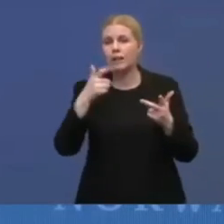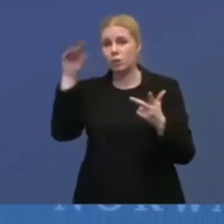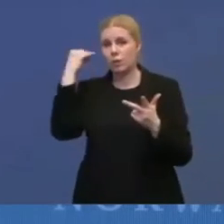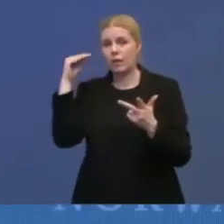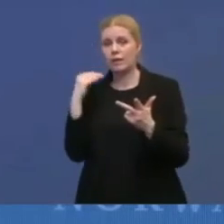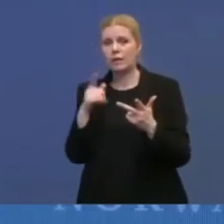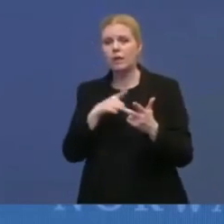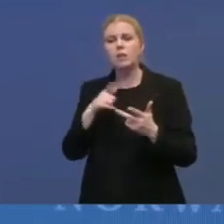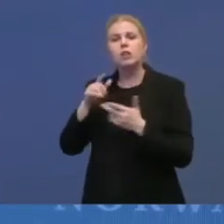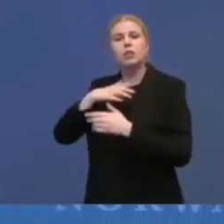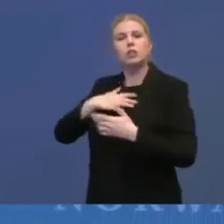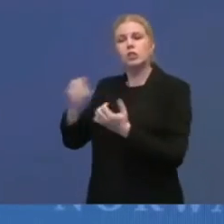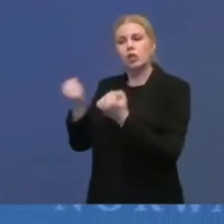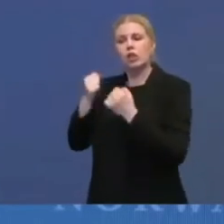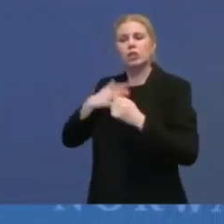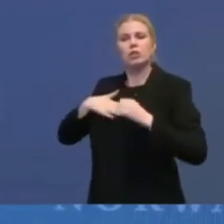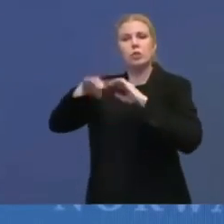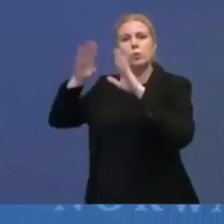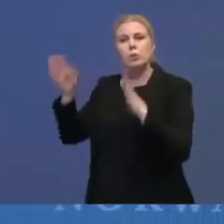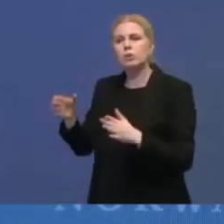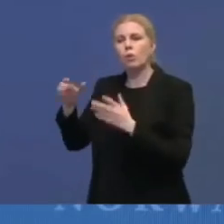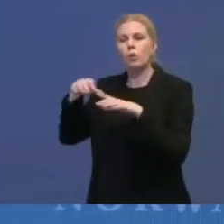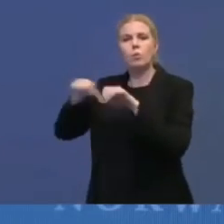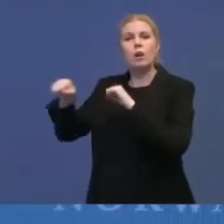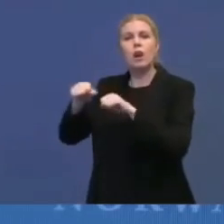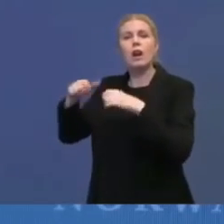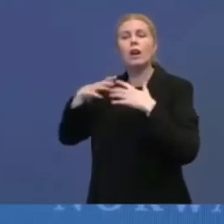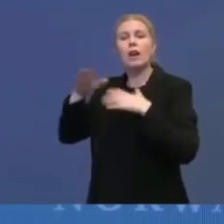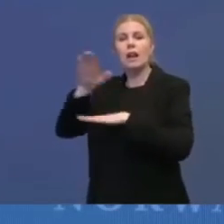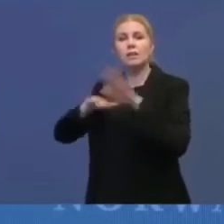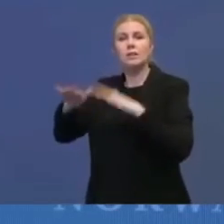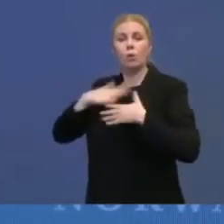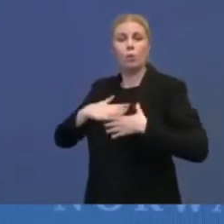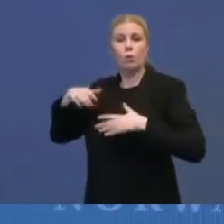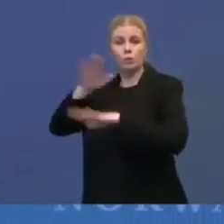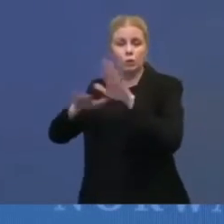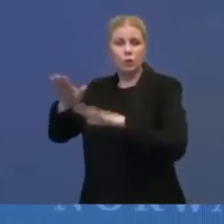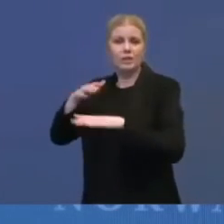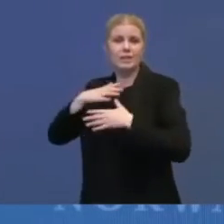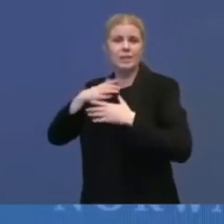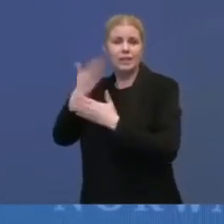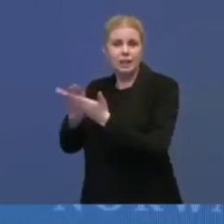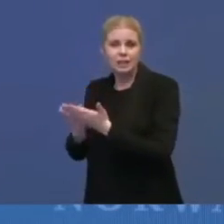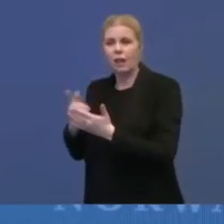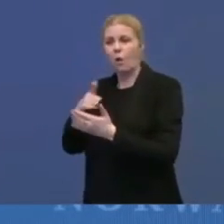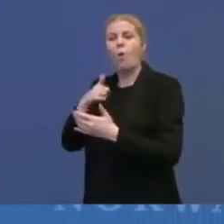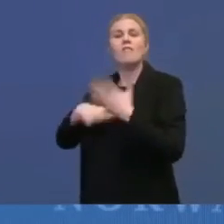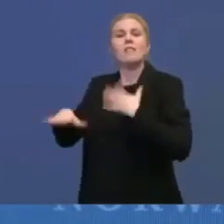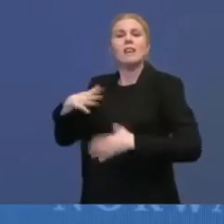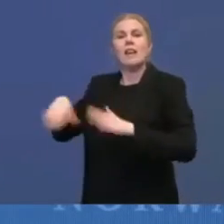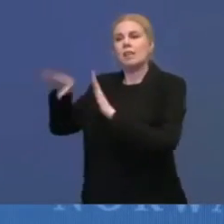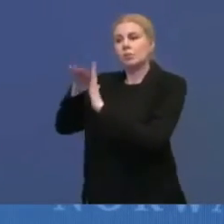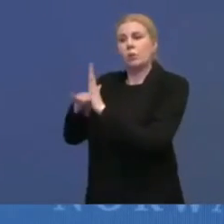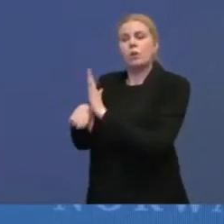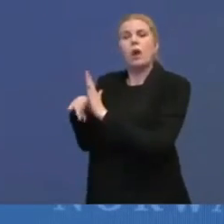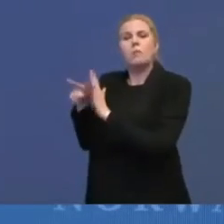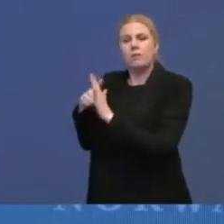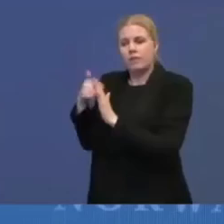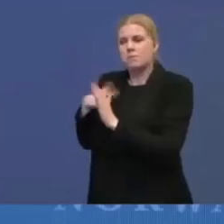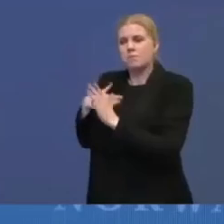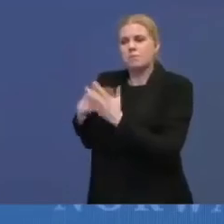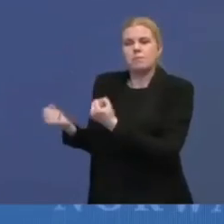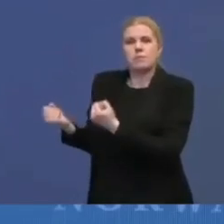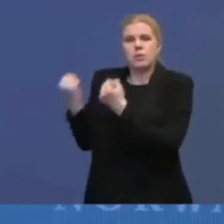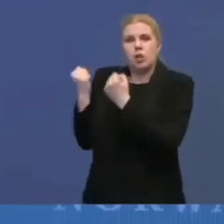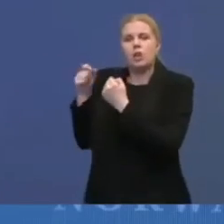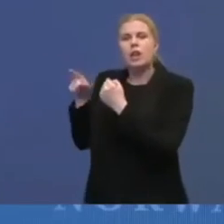Uaxan uxu ci aawamaad aafimaad ka aafimaad ka dhigmoinka uaxanu si wadaynna barnaamichada boqo xooyinka yfirfiruqo nida dat ka